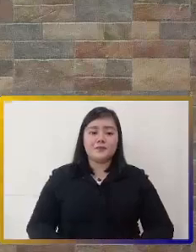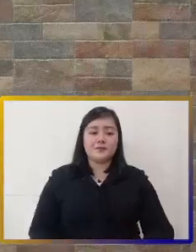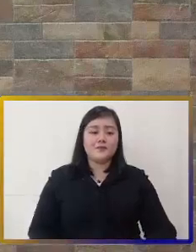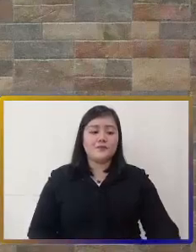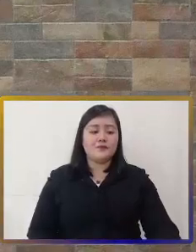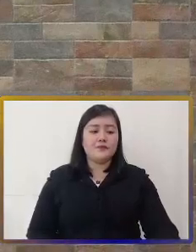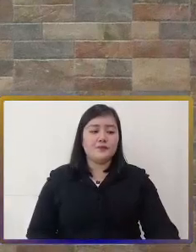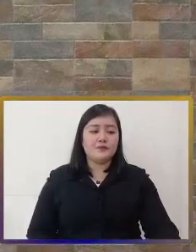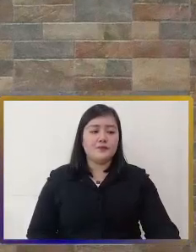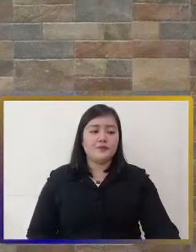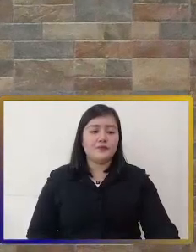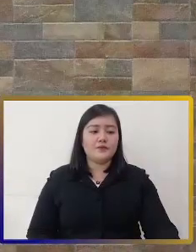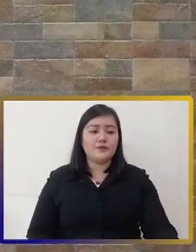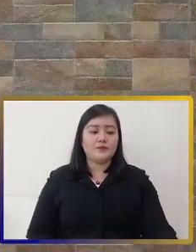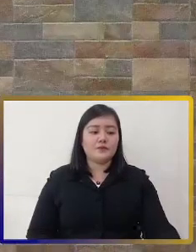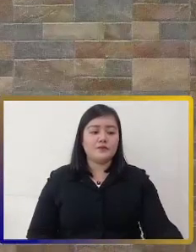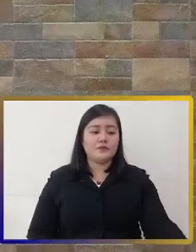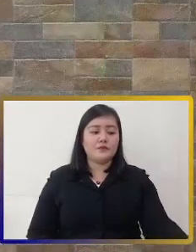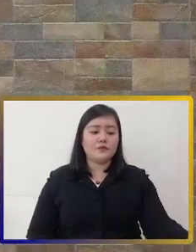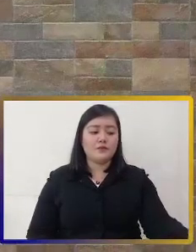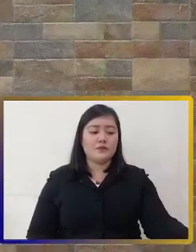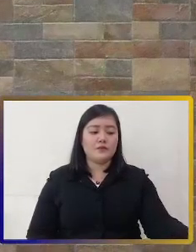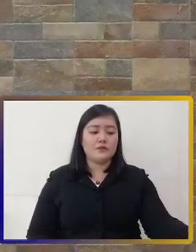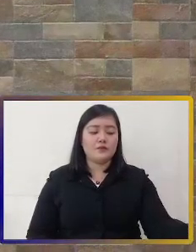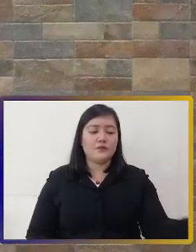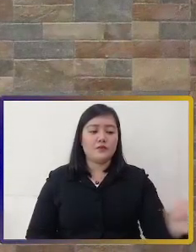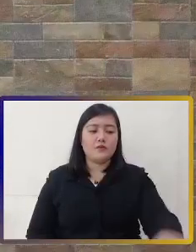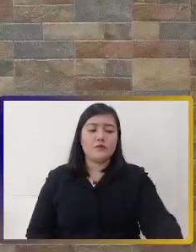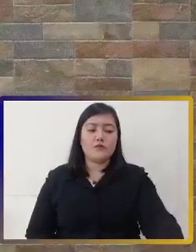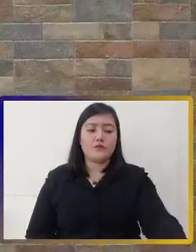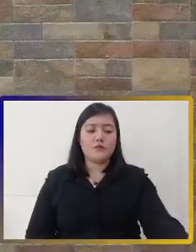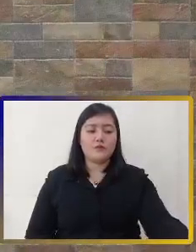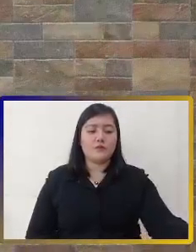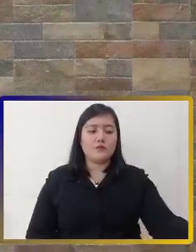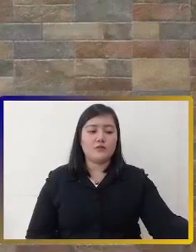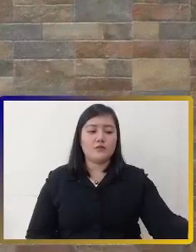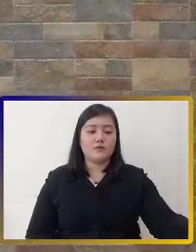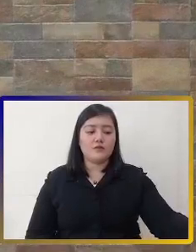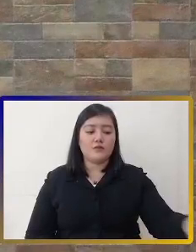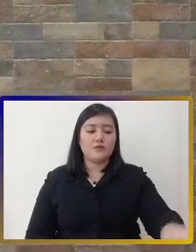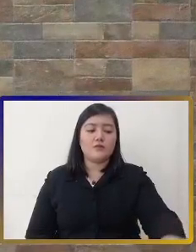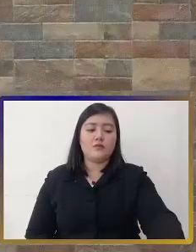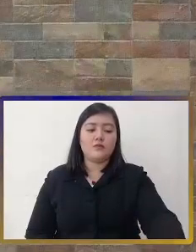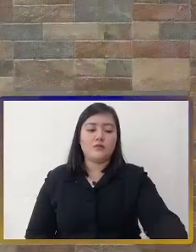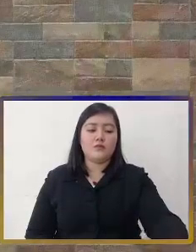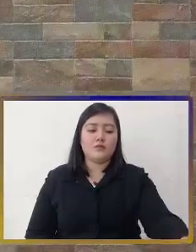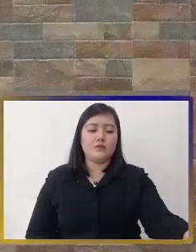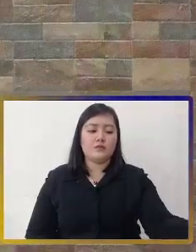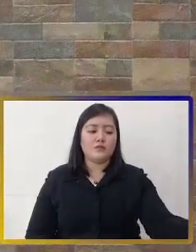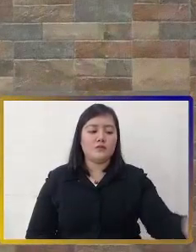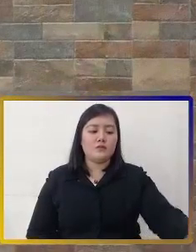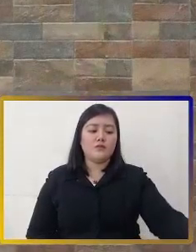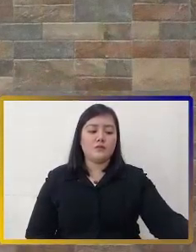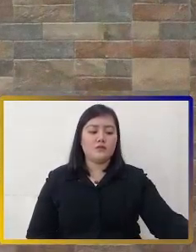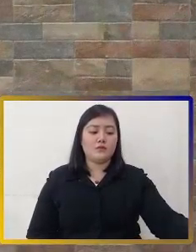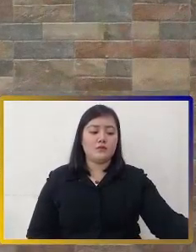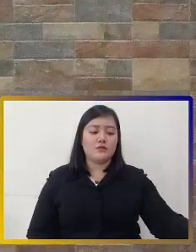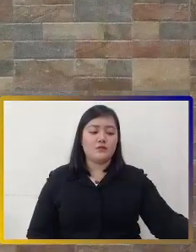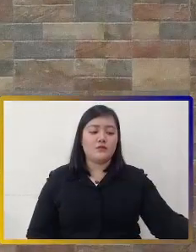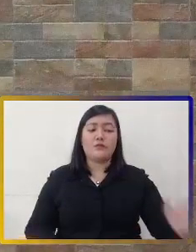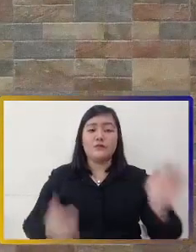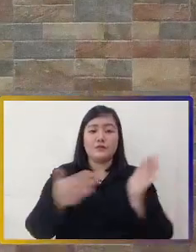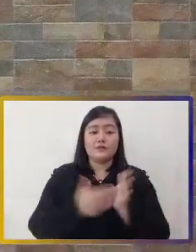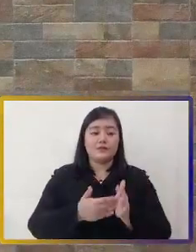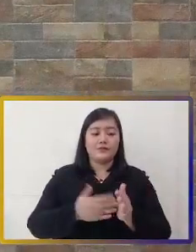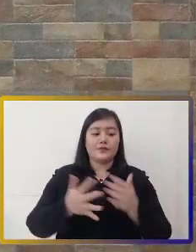Word of God itself is already, hindi po kailangan ito ng support. You see, ibig sabihin, kung ano na yung sinabi ng Biblia, yan na yung totoong